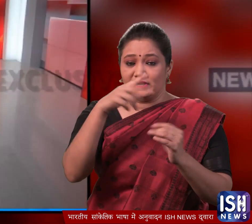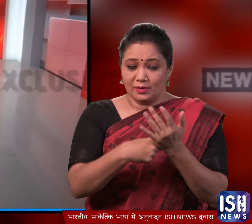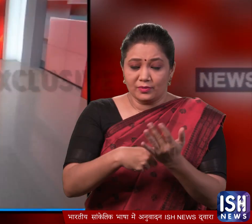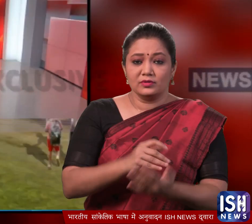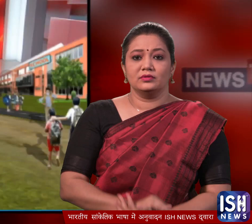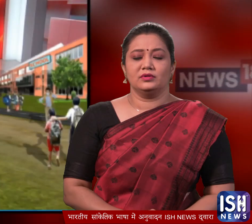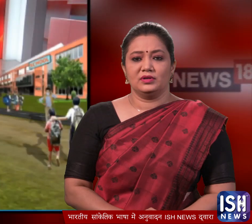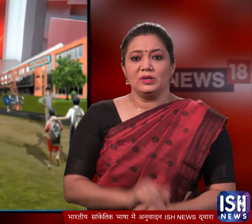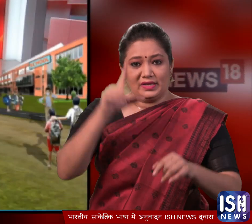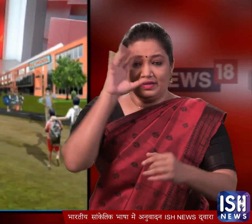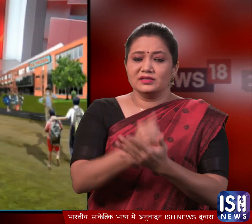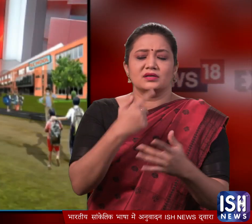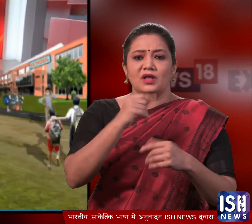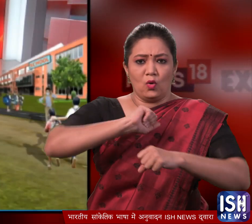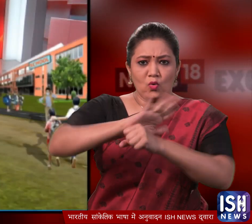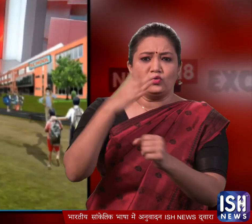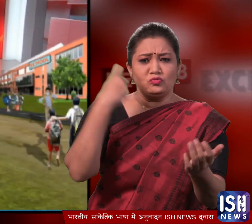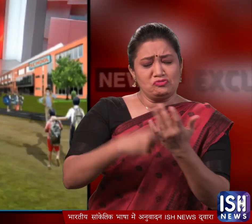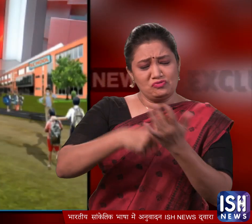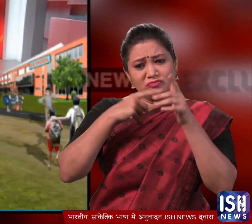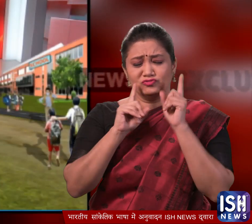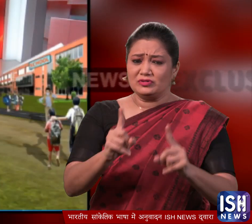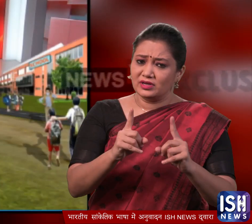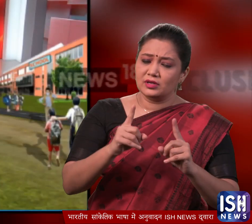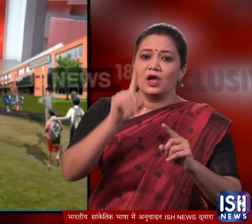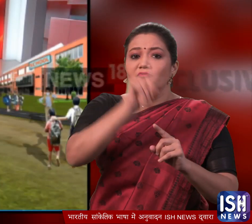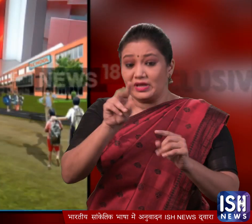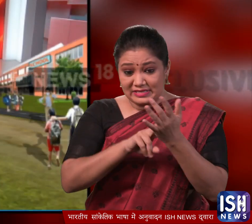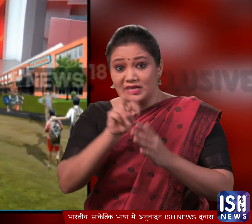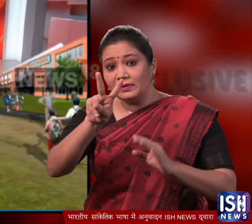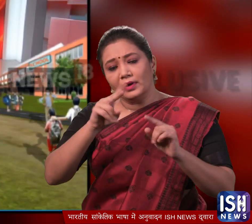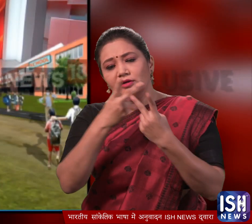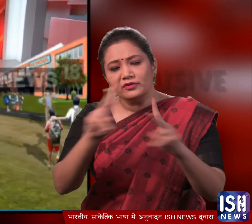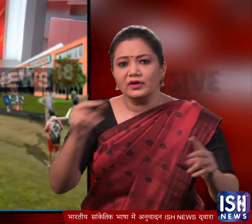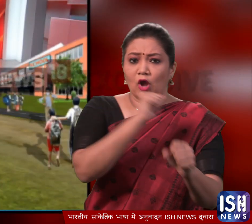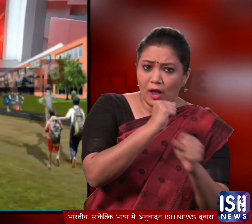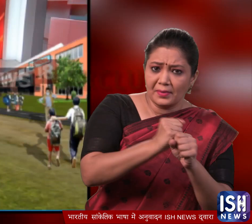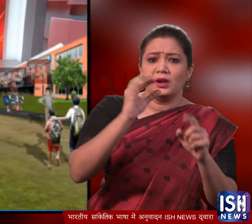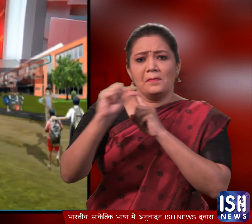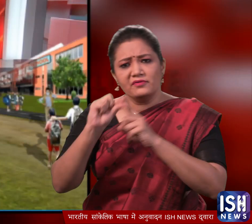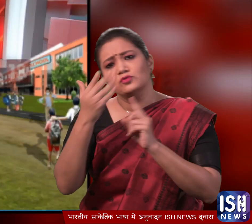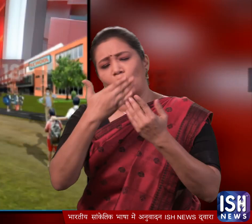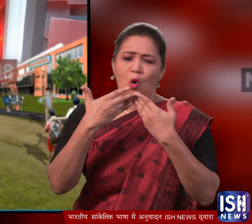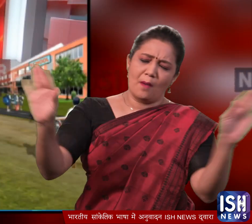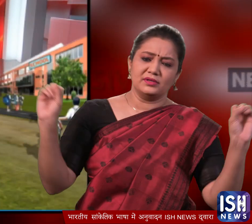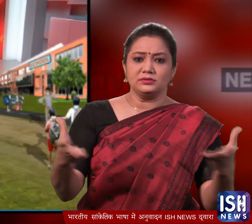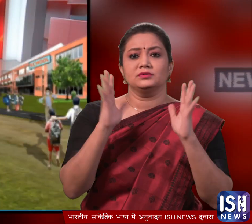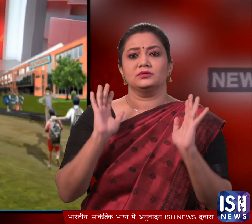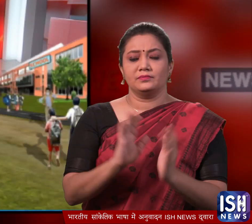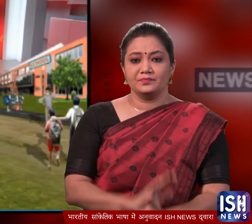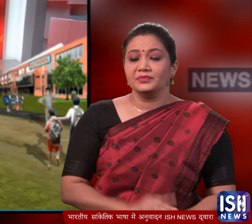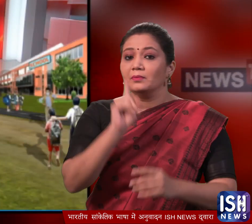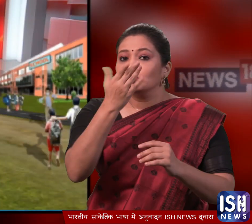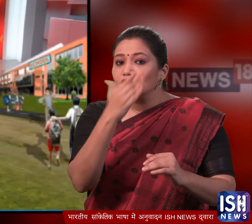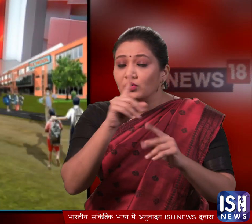की रिपोर्ट है कि इस फैसले के तहत कोरोना निर्देशों का पालन करते हुए 1 नवंबर से दिल्ली के सभी सरकारी और प्राइवेट स्कूल खोले जा सकेंगे,